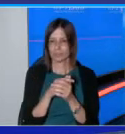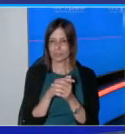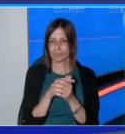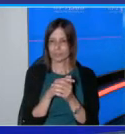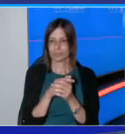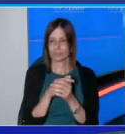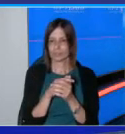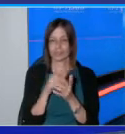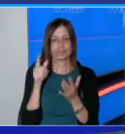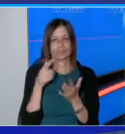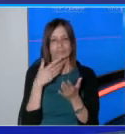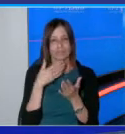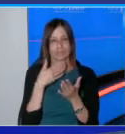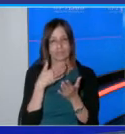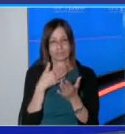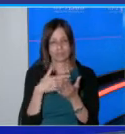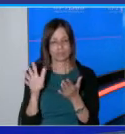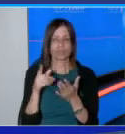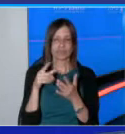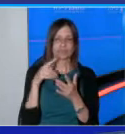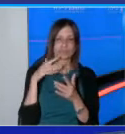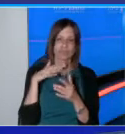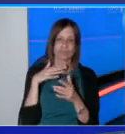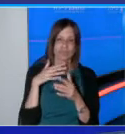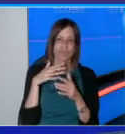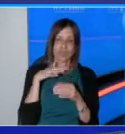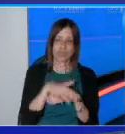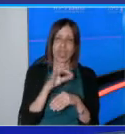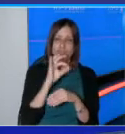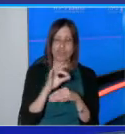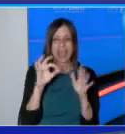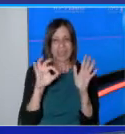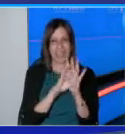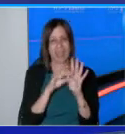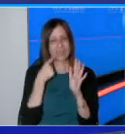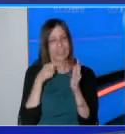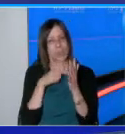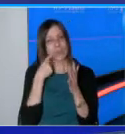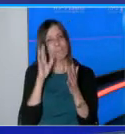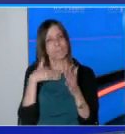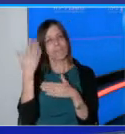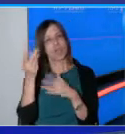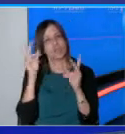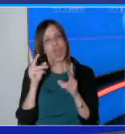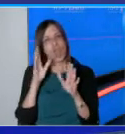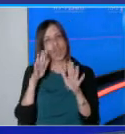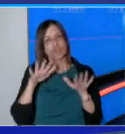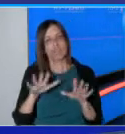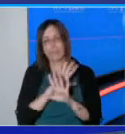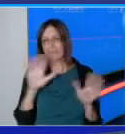לזה האפקטיביות של התו, כי מדברים על זה שבחוץ יוכלו לשבת ללא בדיקת תו. מה קורה